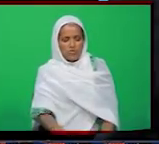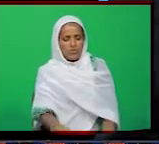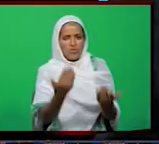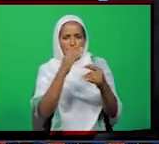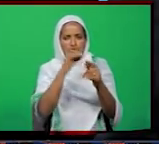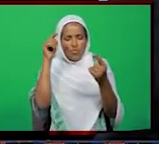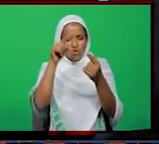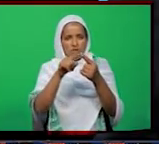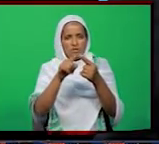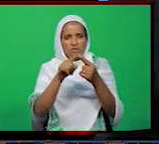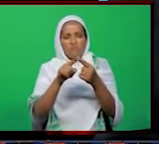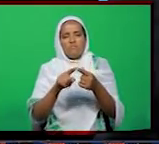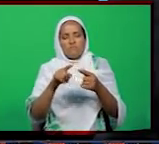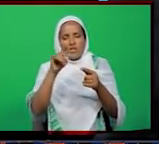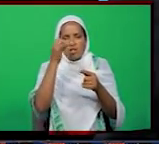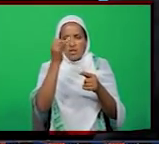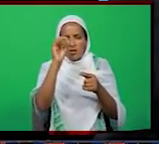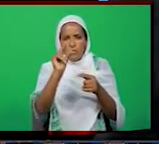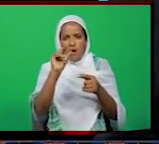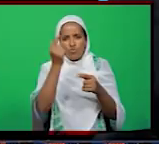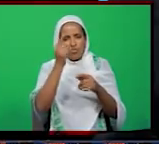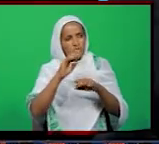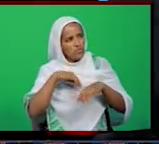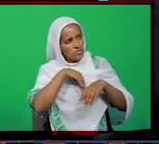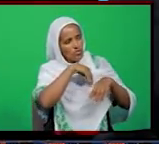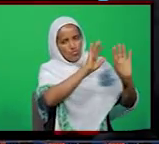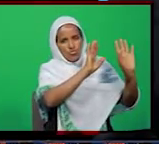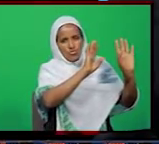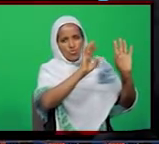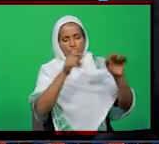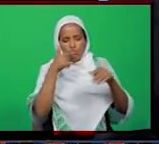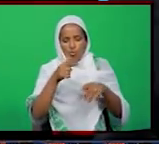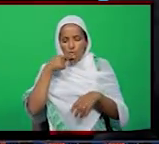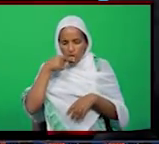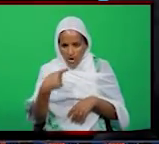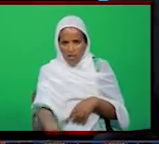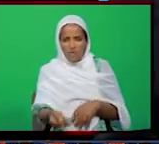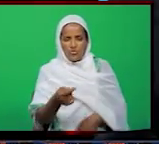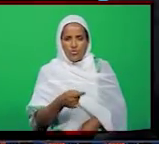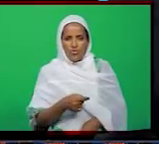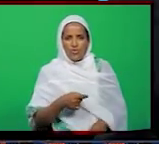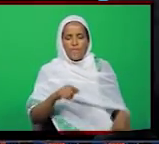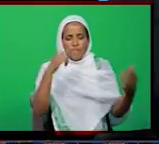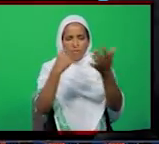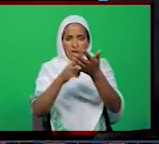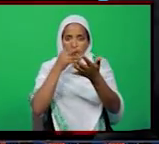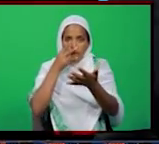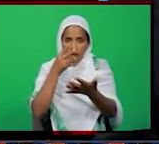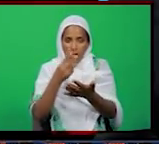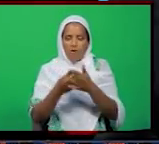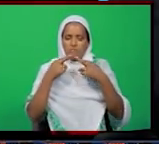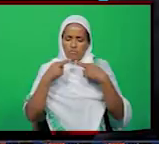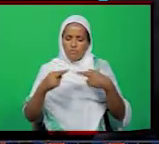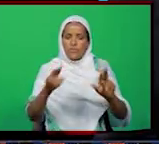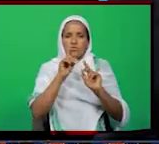ተነሱና ወደ ደጋማው አገር ወደ ሊባኖስ ሂዱ ብሎ ነገራቸው። ይህ መልካም ብስራት